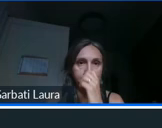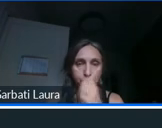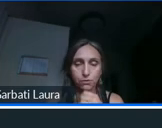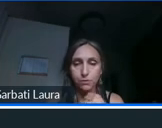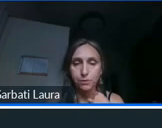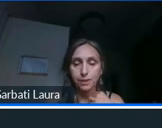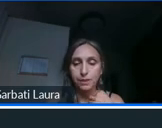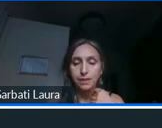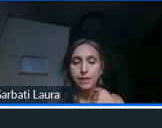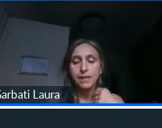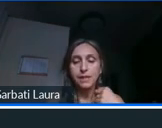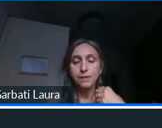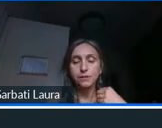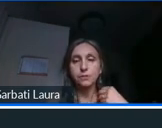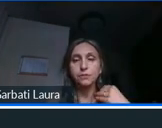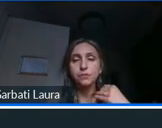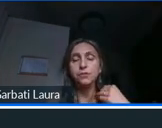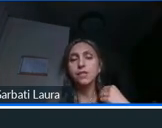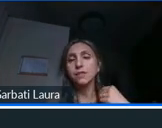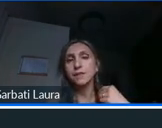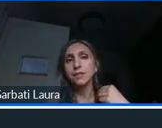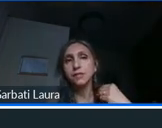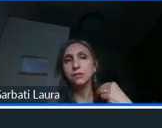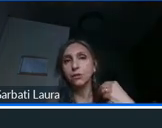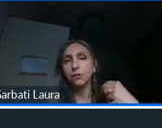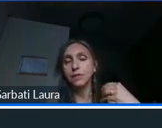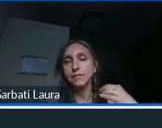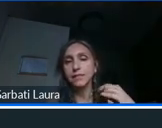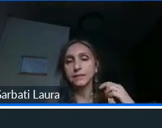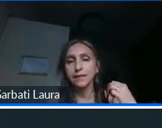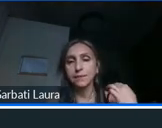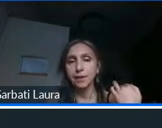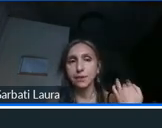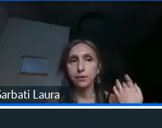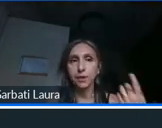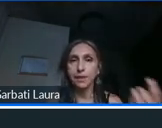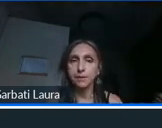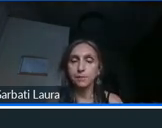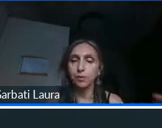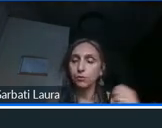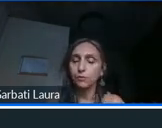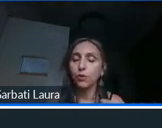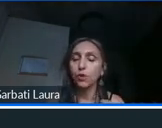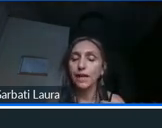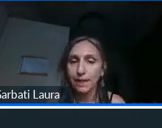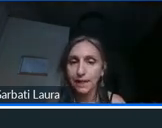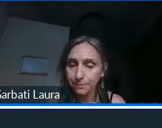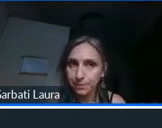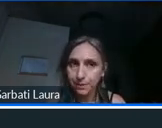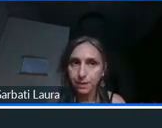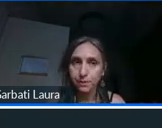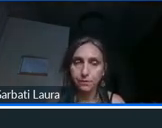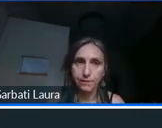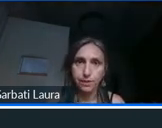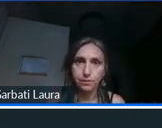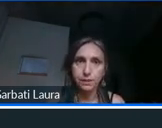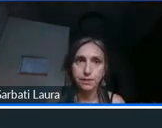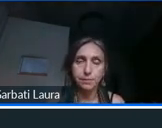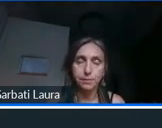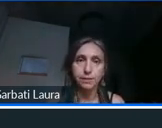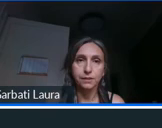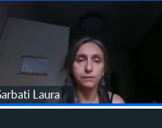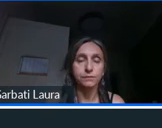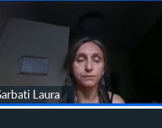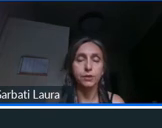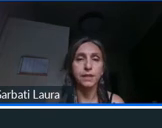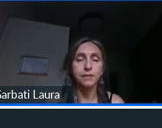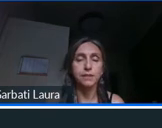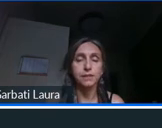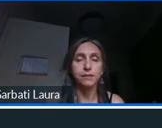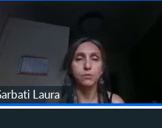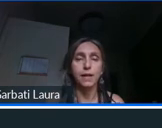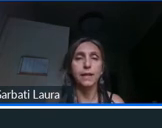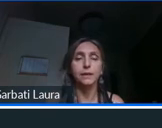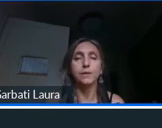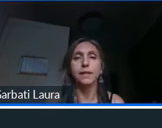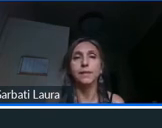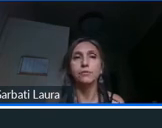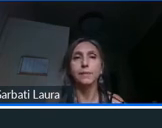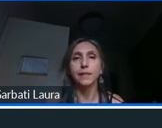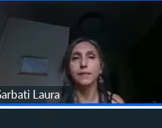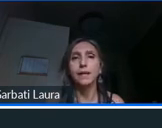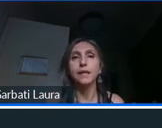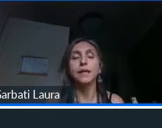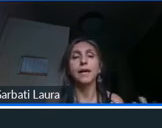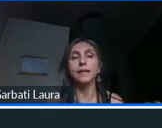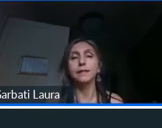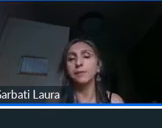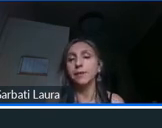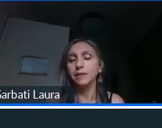se per caso loro, quindi non scrivete solo, alzate la mano in qualche modo vocale, perché non le vedo, altrimenti non vorrei trascurare